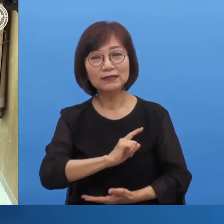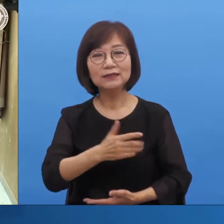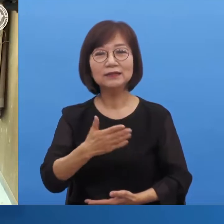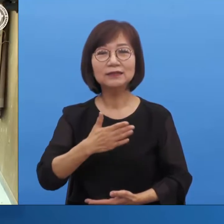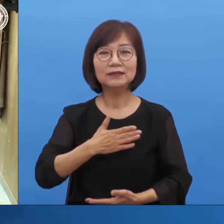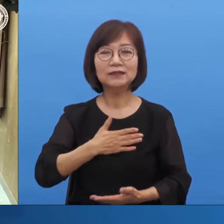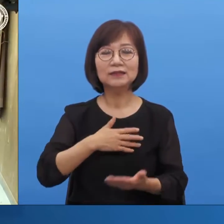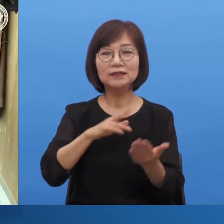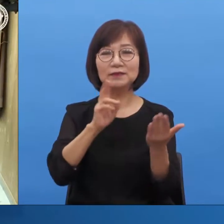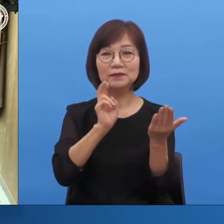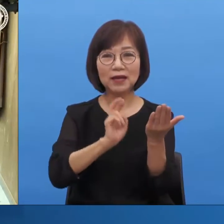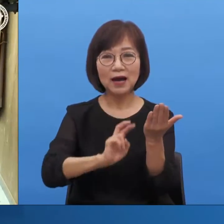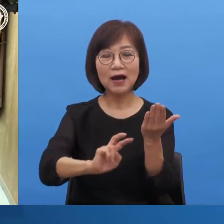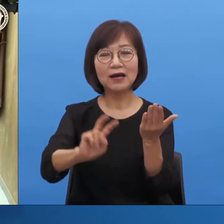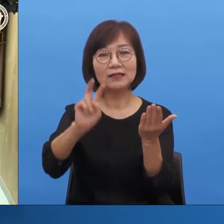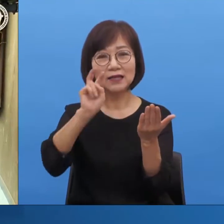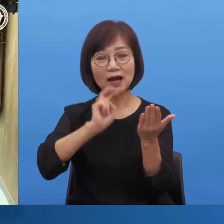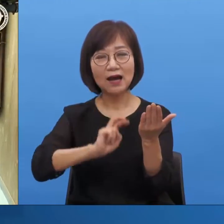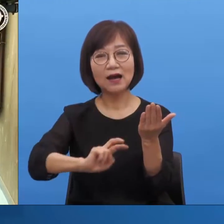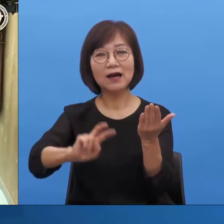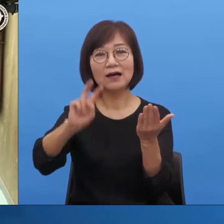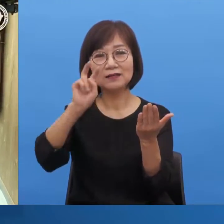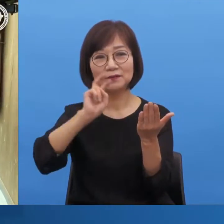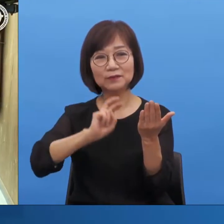이름 나